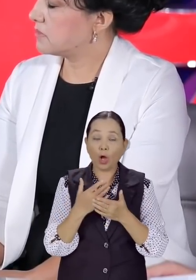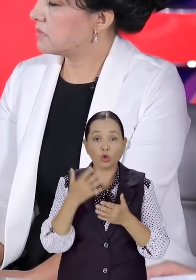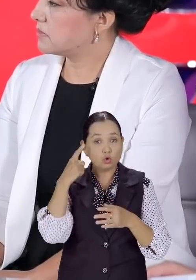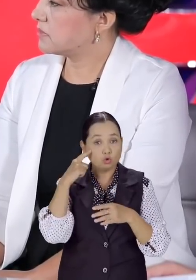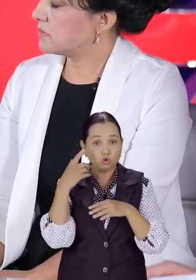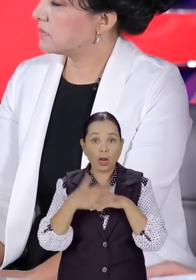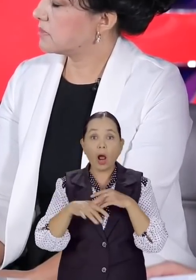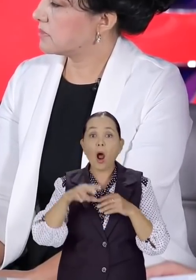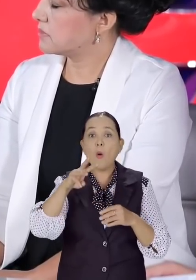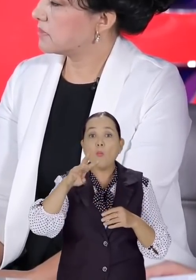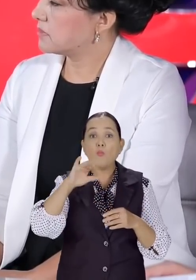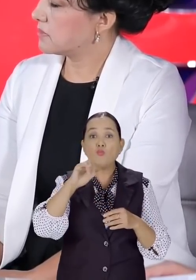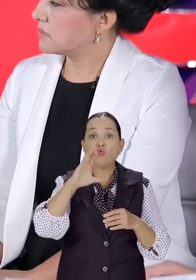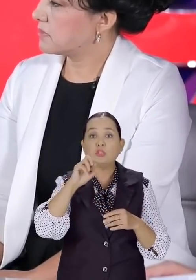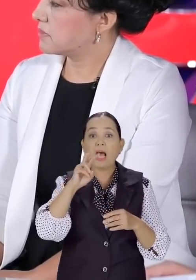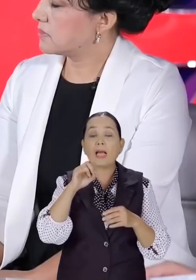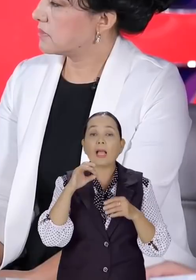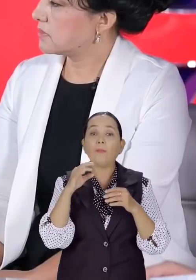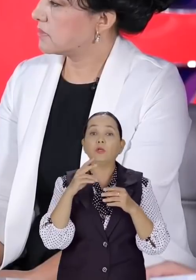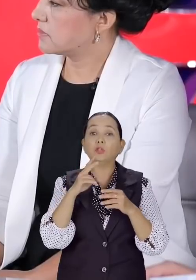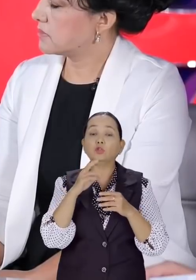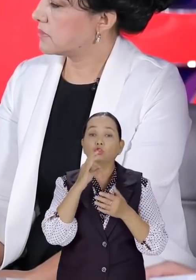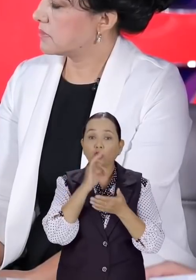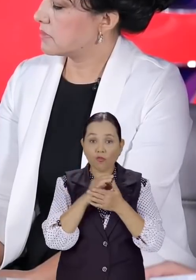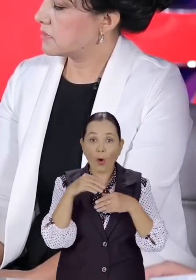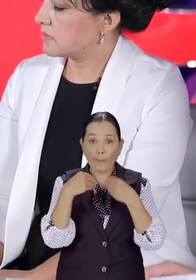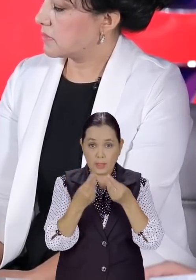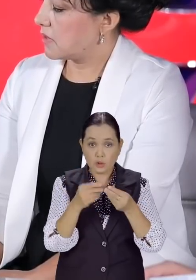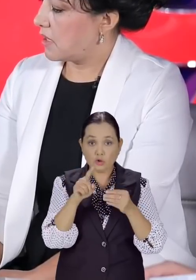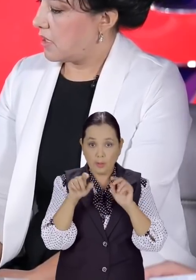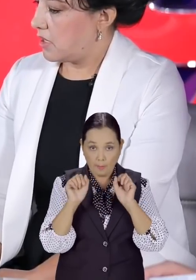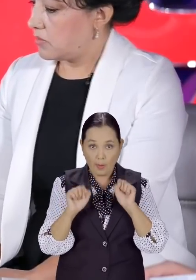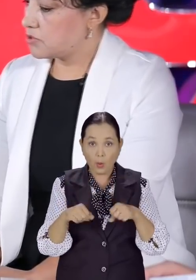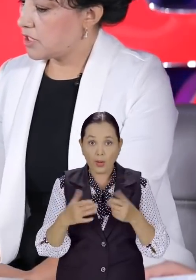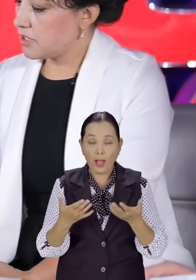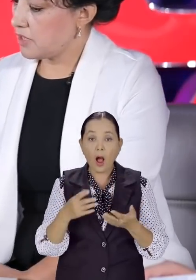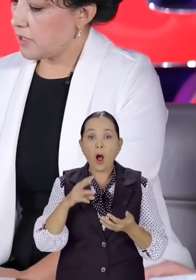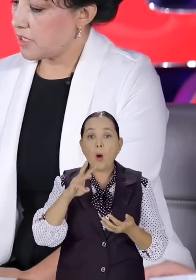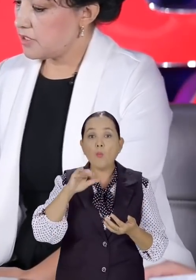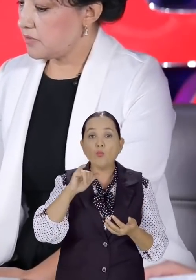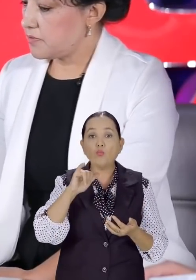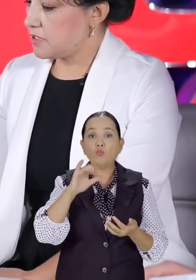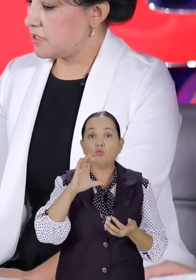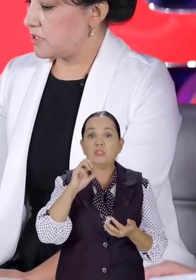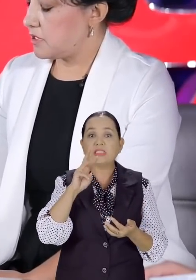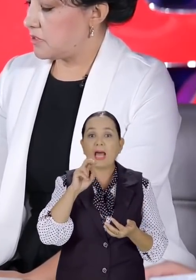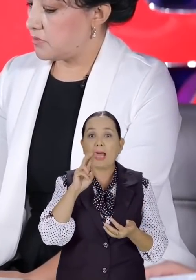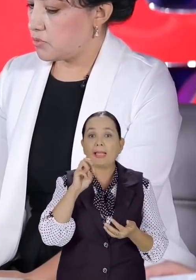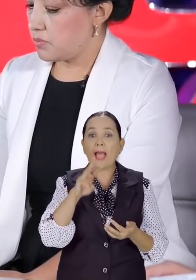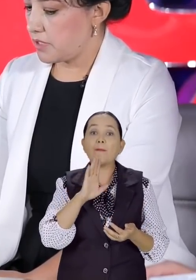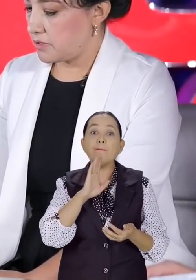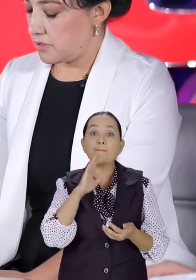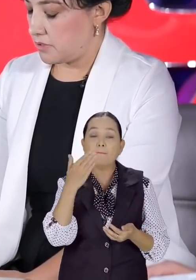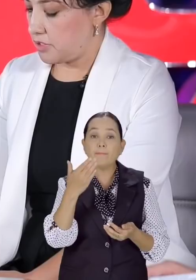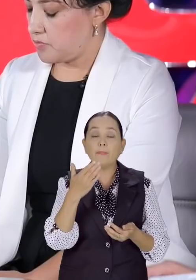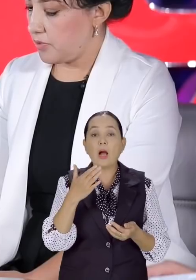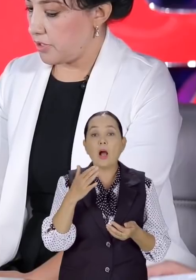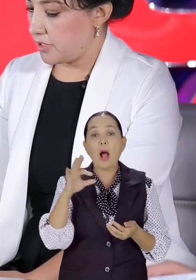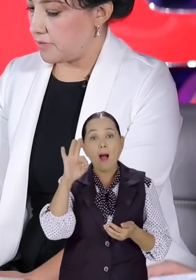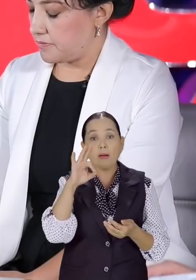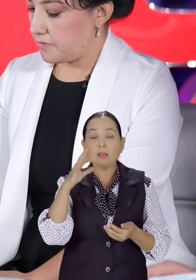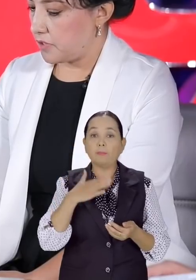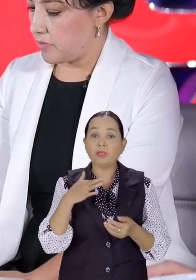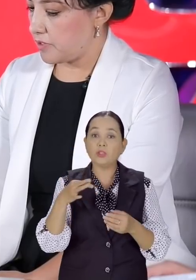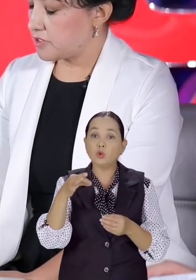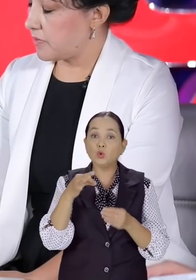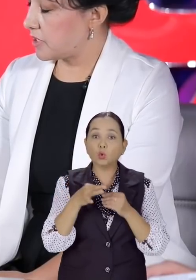mumkin. Mustahkamga javob berish uchun vakolatlimisiz siz hozir? Mustahkam haqida bizni tuman